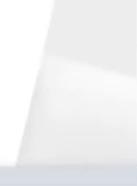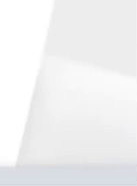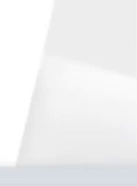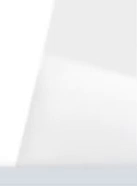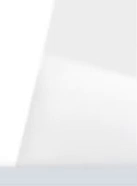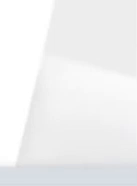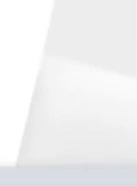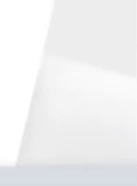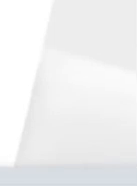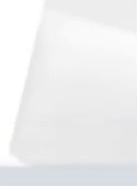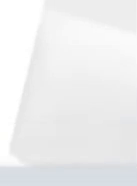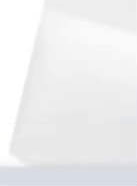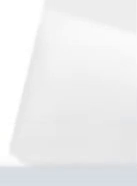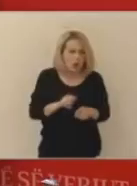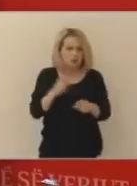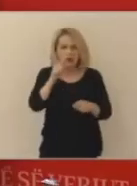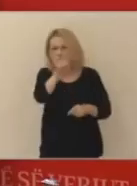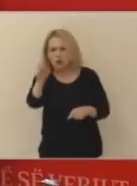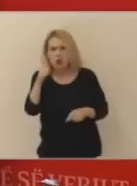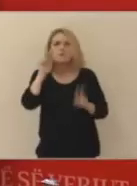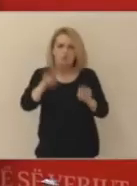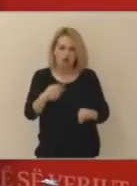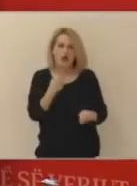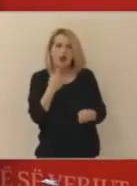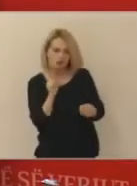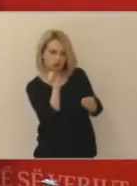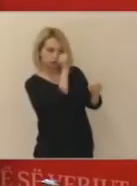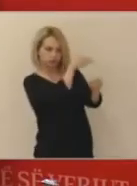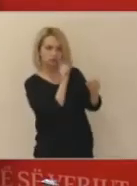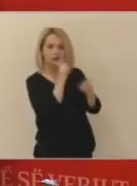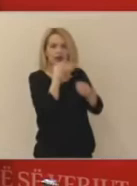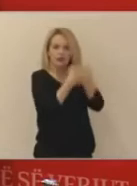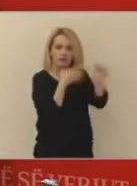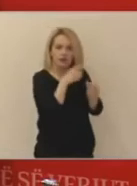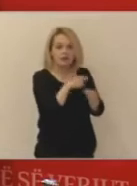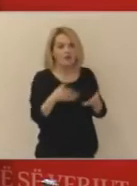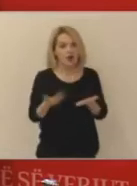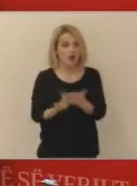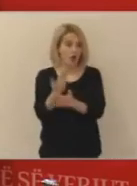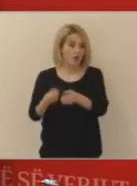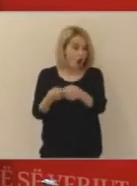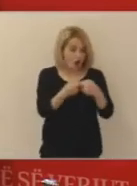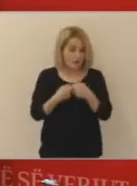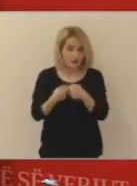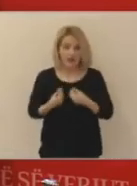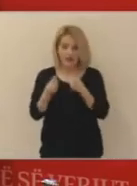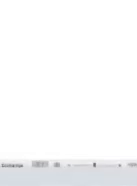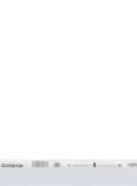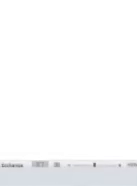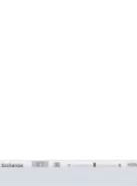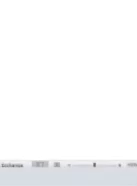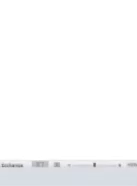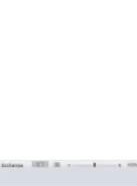просто и едноставно за било кој граѓанин да аплицира, така што на ваков начин сме организирани за издавање на овој тип на